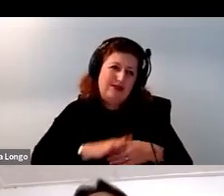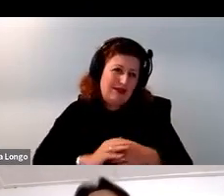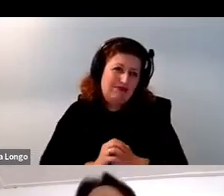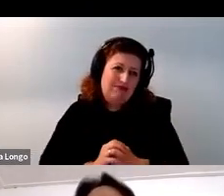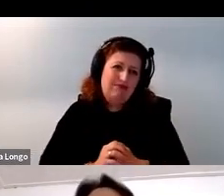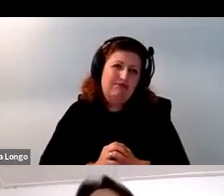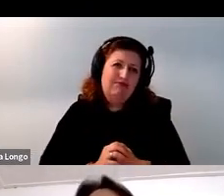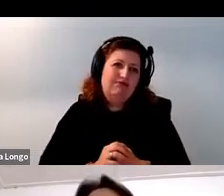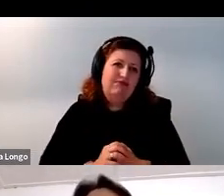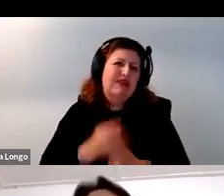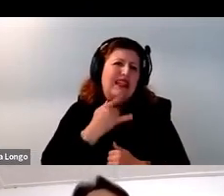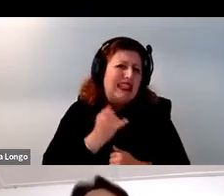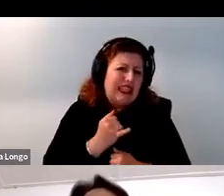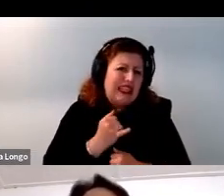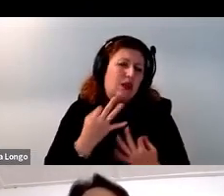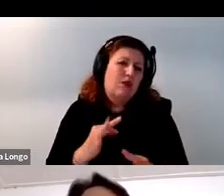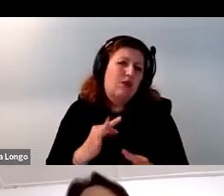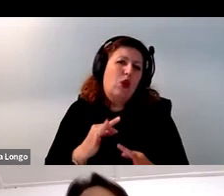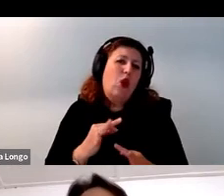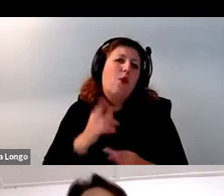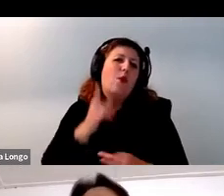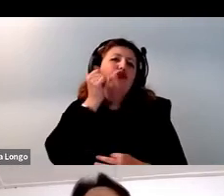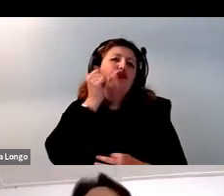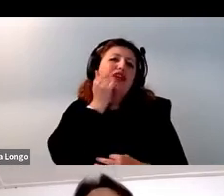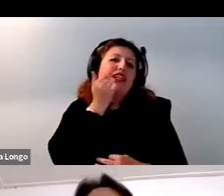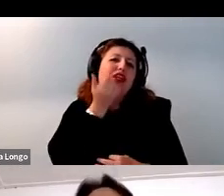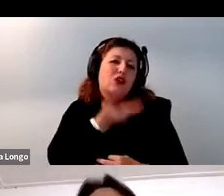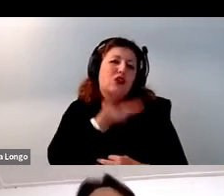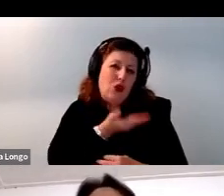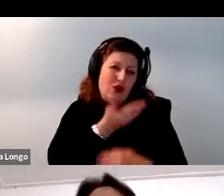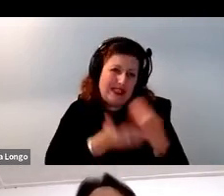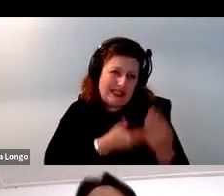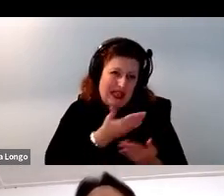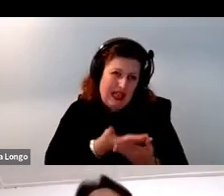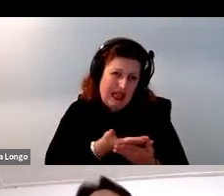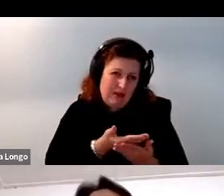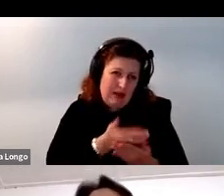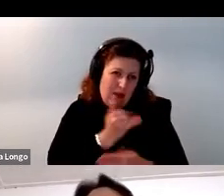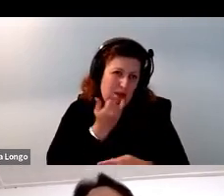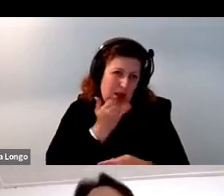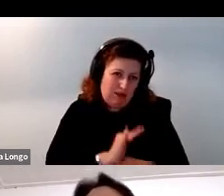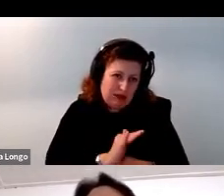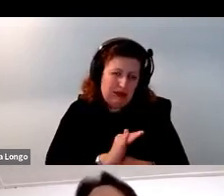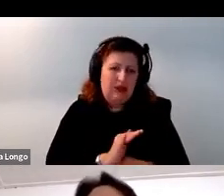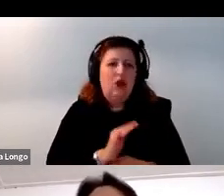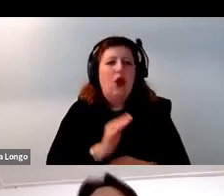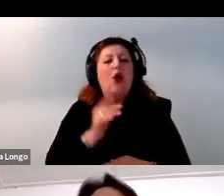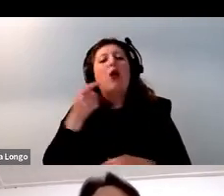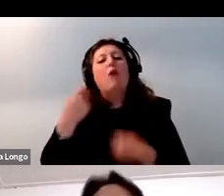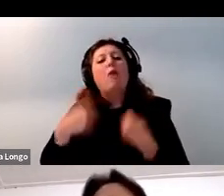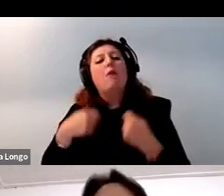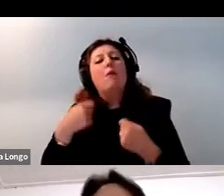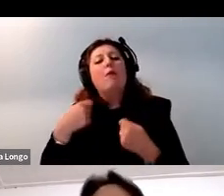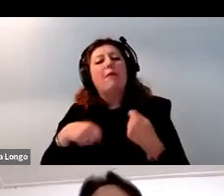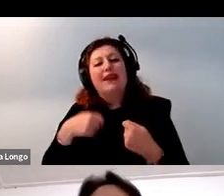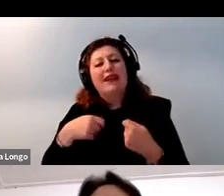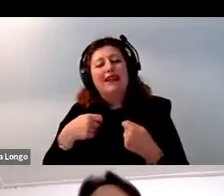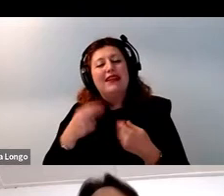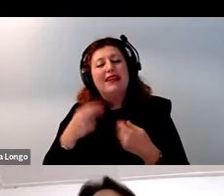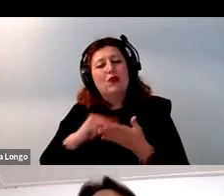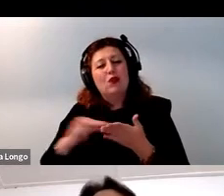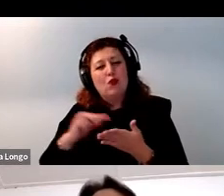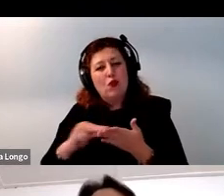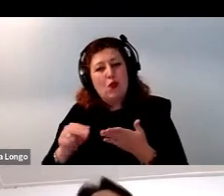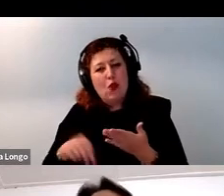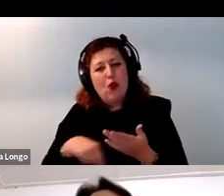i genitori dei bambini con disabilità, gli insegnanti e i presidi della scuola, e i vari rappresentanti che forse Giulia